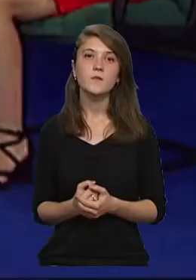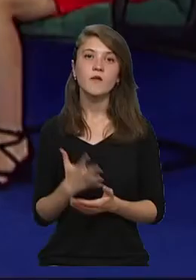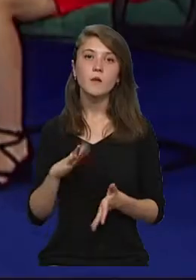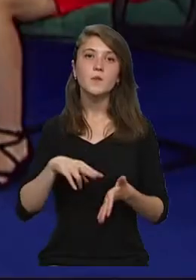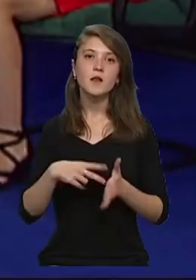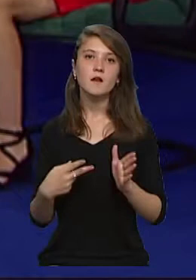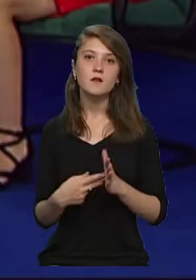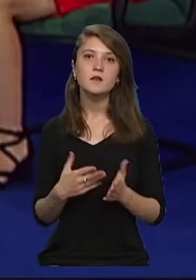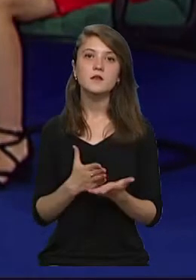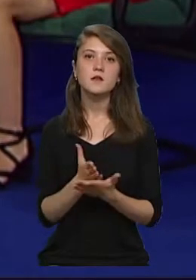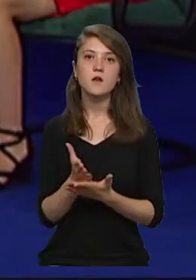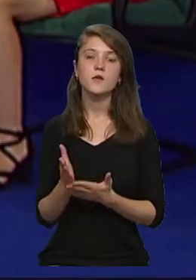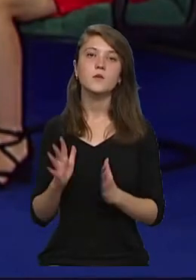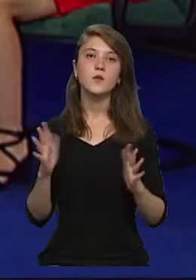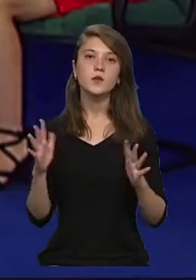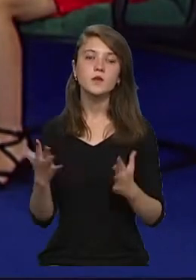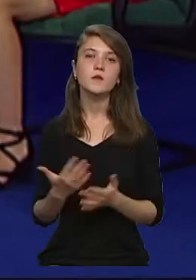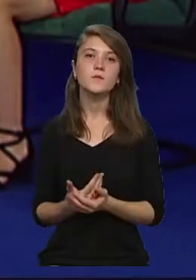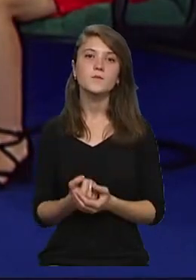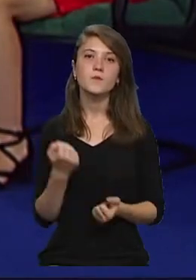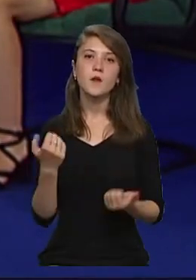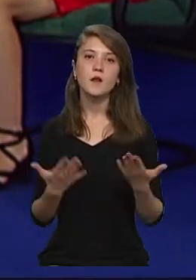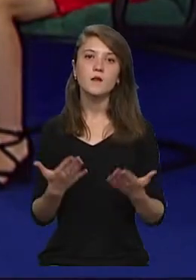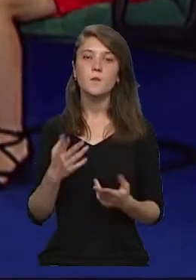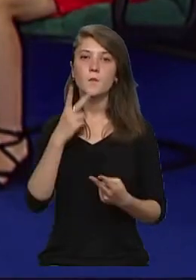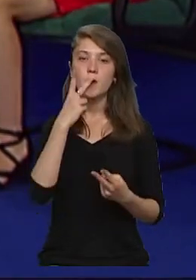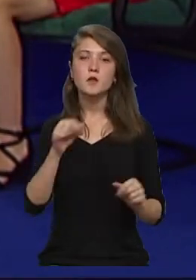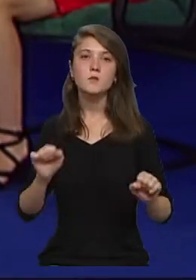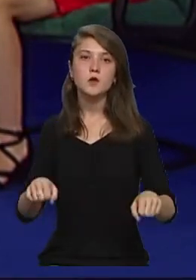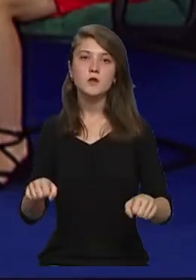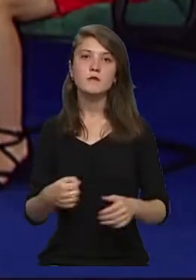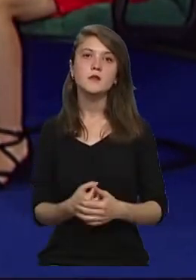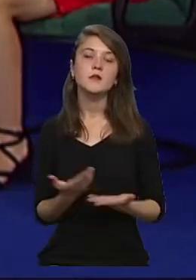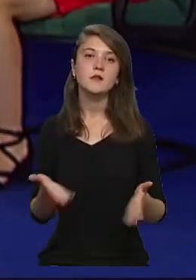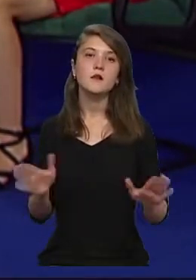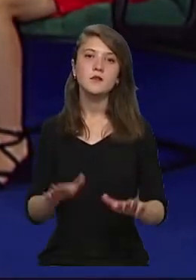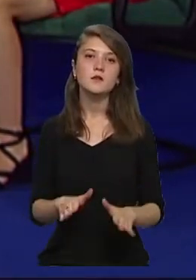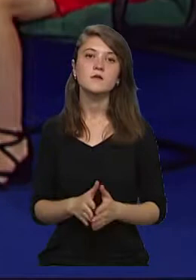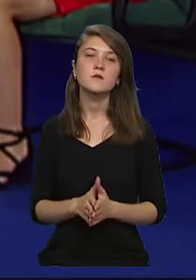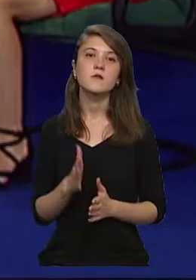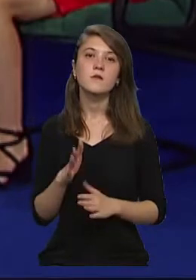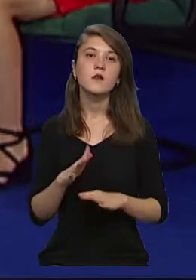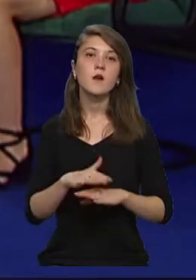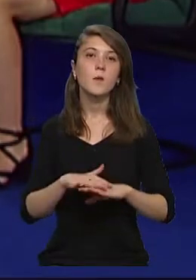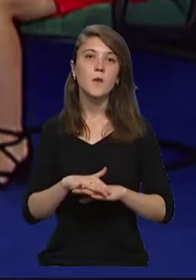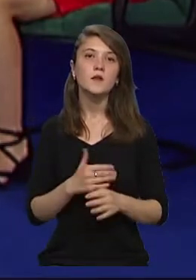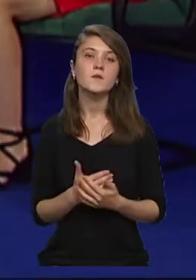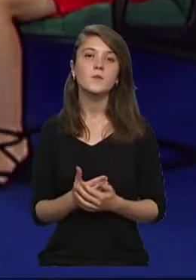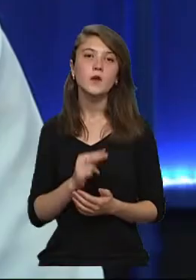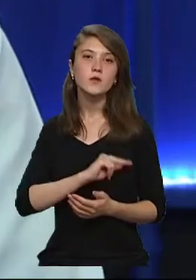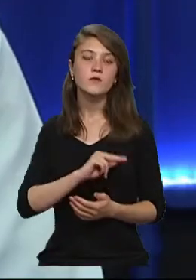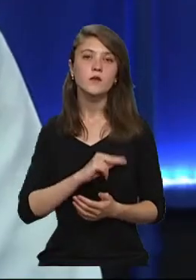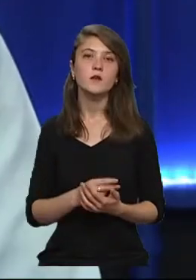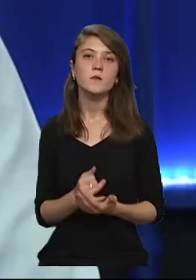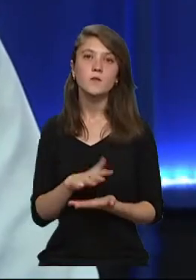плані заходів, подій, але й бачити можливість залишитись в громаді, працювати і певним